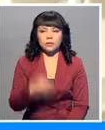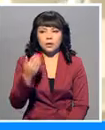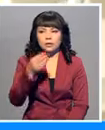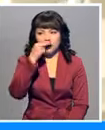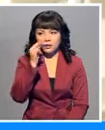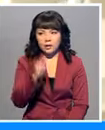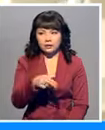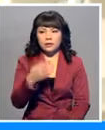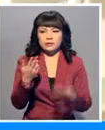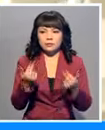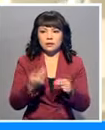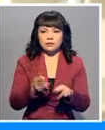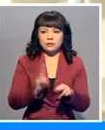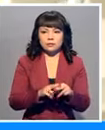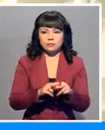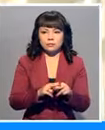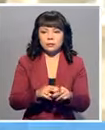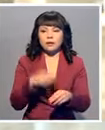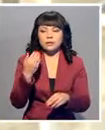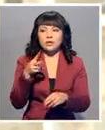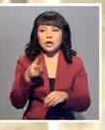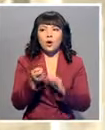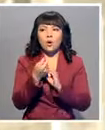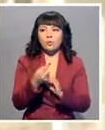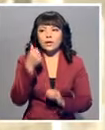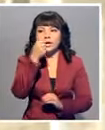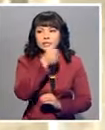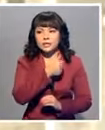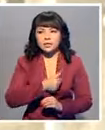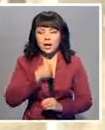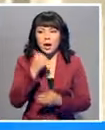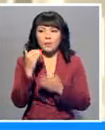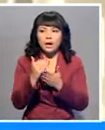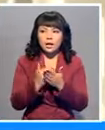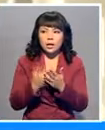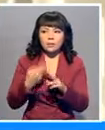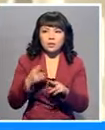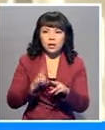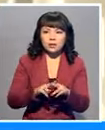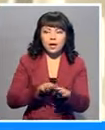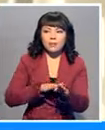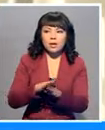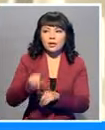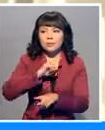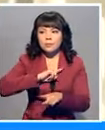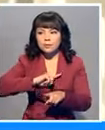Солардың кінәлары. Өйткені 2011 жылы бұл бағдарлама пилоттық болғаннан